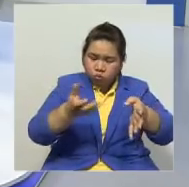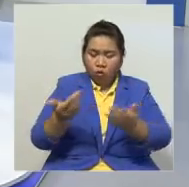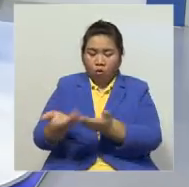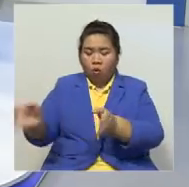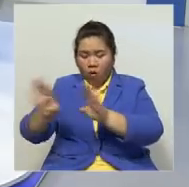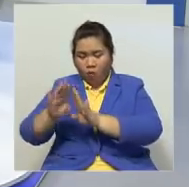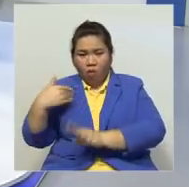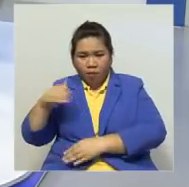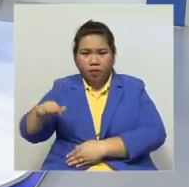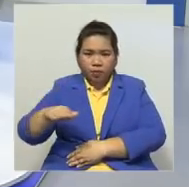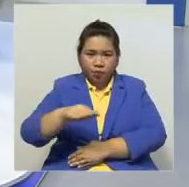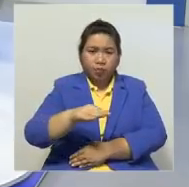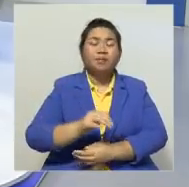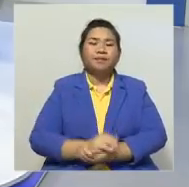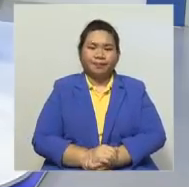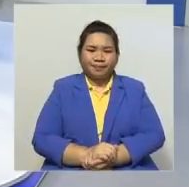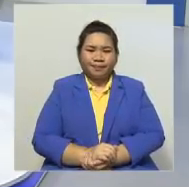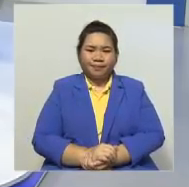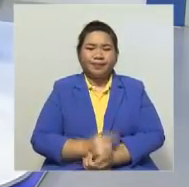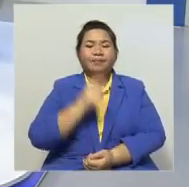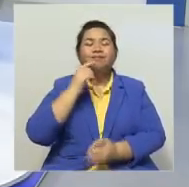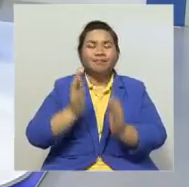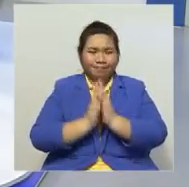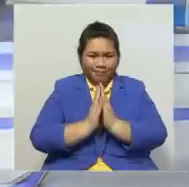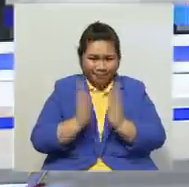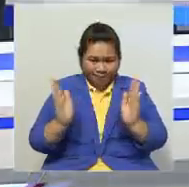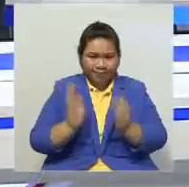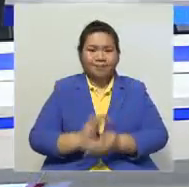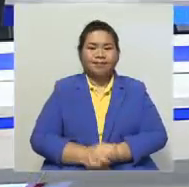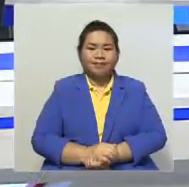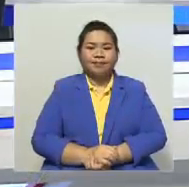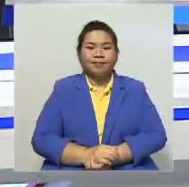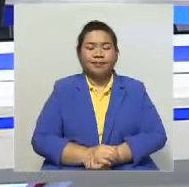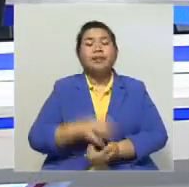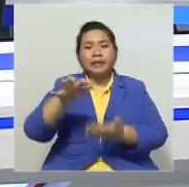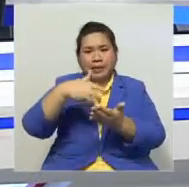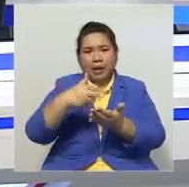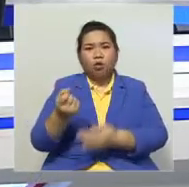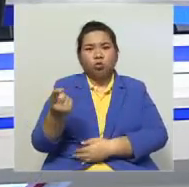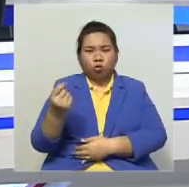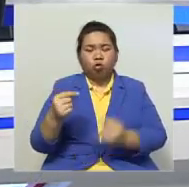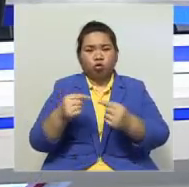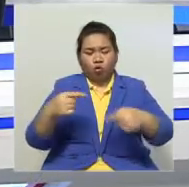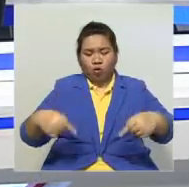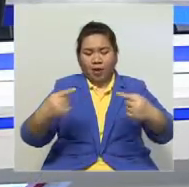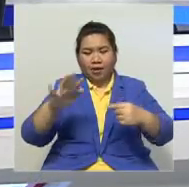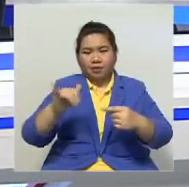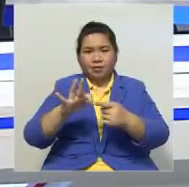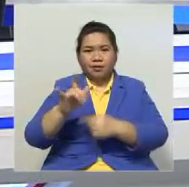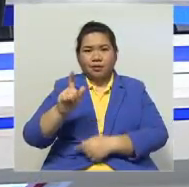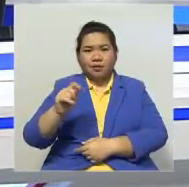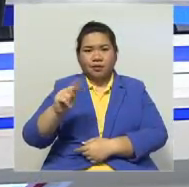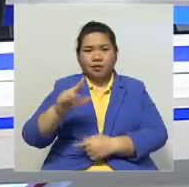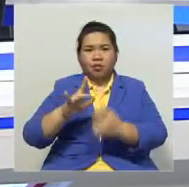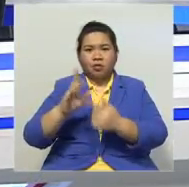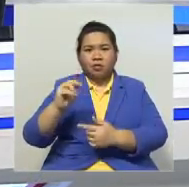และนี่ก็บรรยากาศล่าสุดณตรงนี้ค่ะ ค่ะขอบคุณนะคะคุณวิรัตมาหารรายงานสดมาจากด่านถาวรช่องเม็กอำเภอสิ